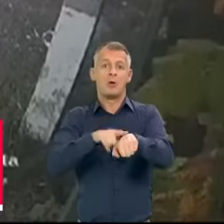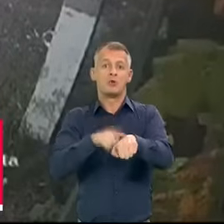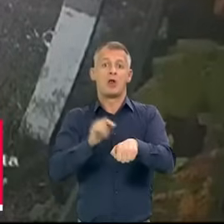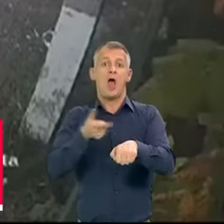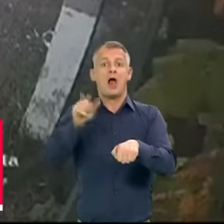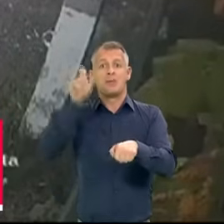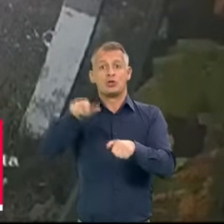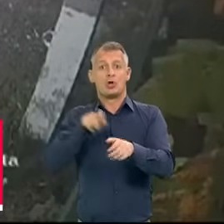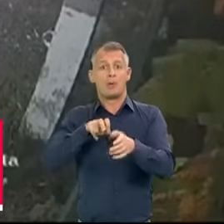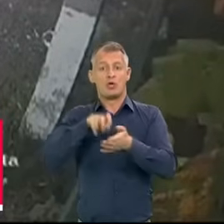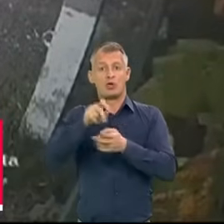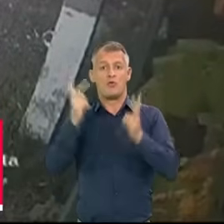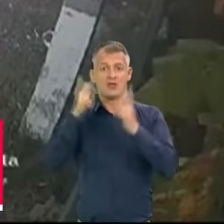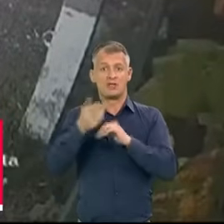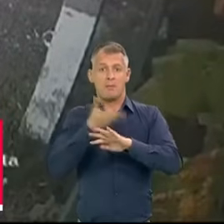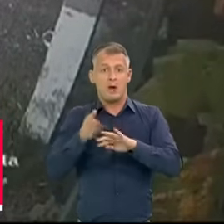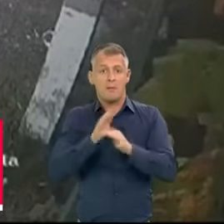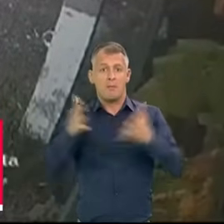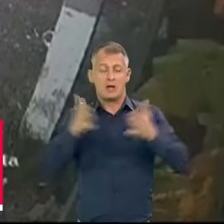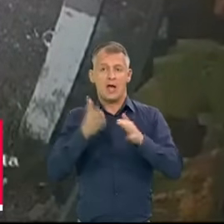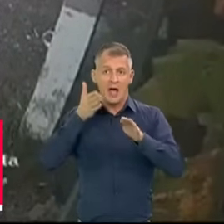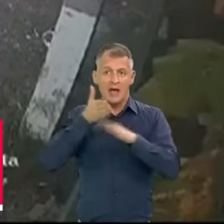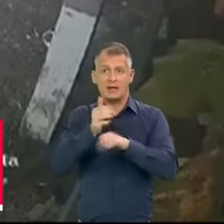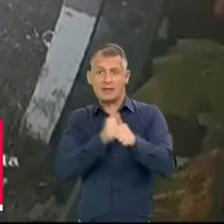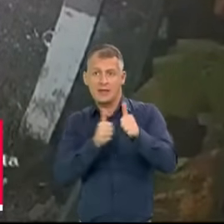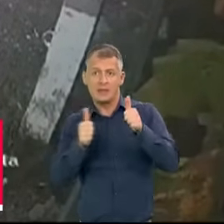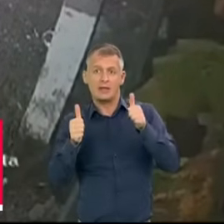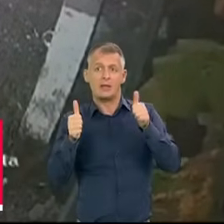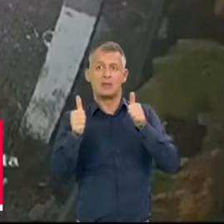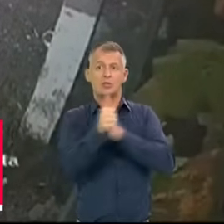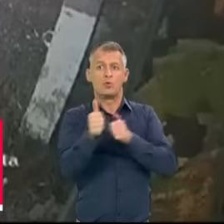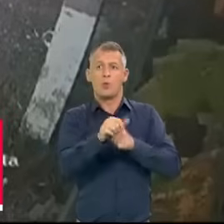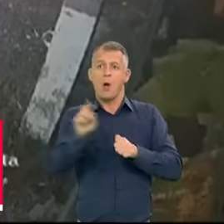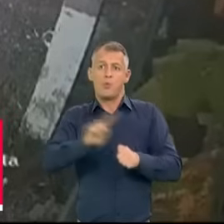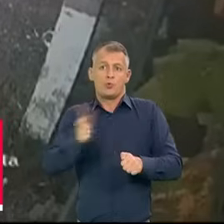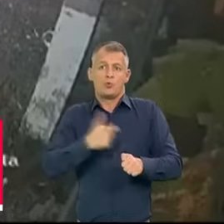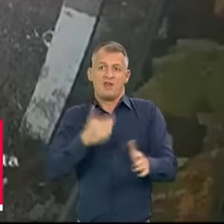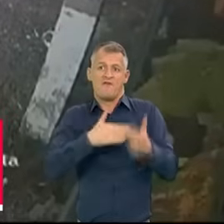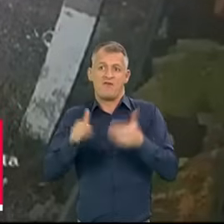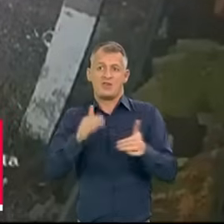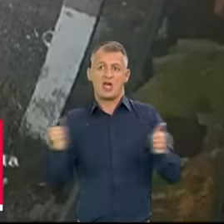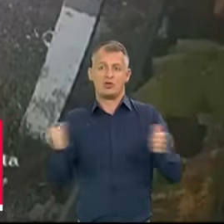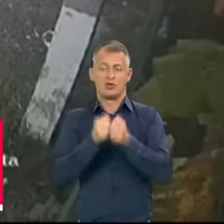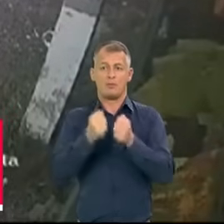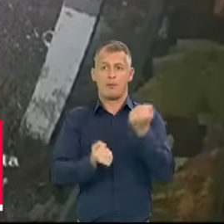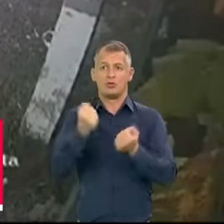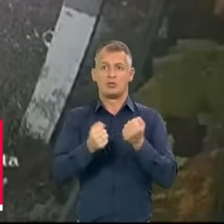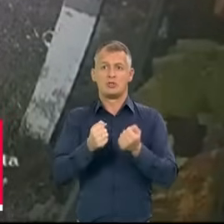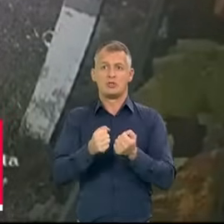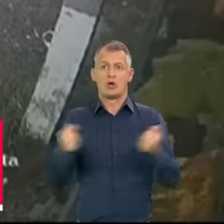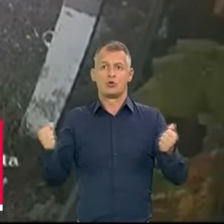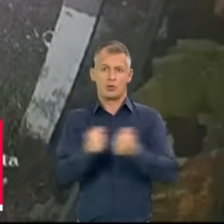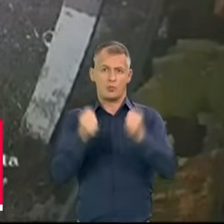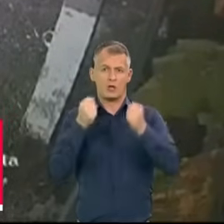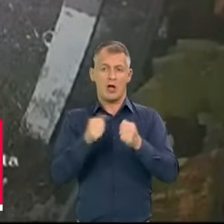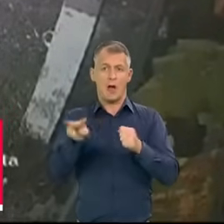moment un alt șofer care circula cu viteză mult mai mare a intrat în depășire și nu a mai avut cum să evite impactul mașinile s au lovit atât de